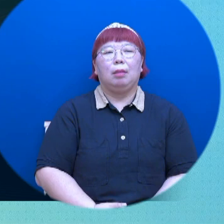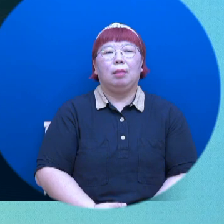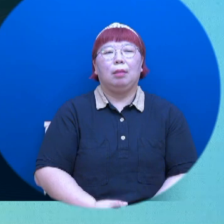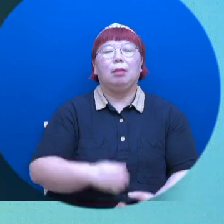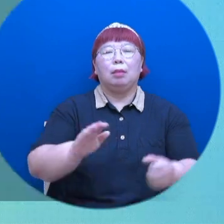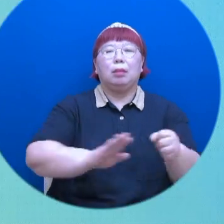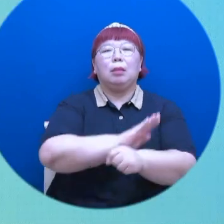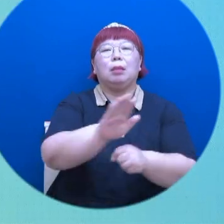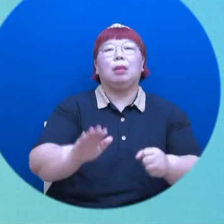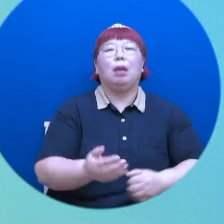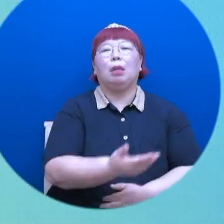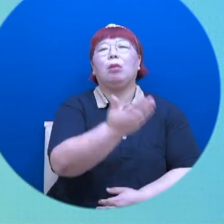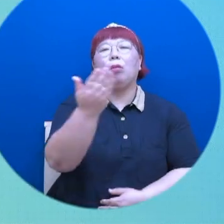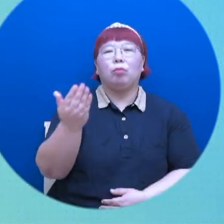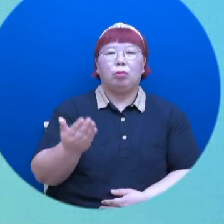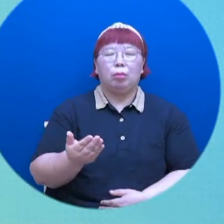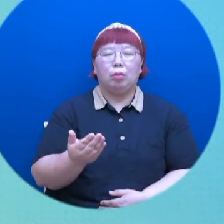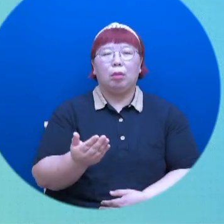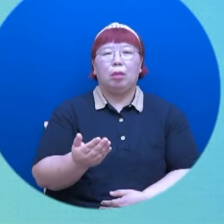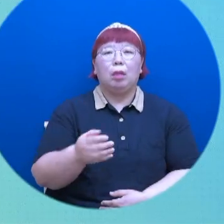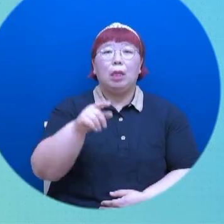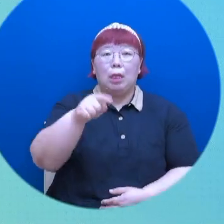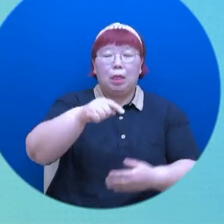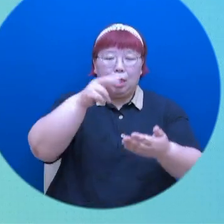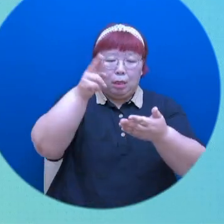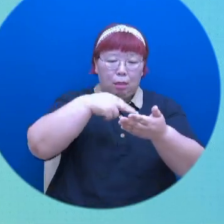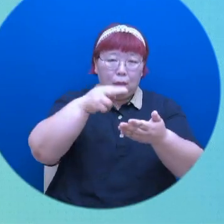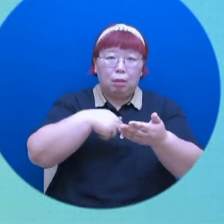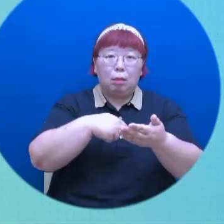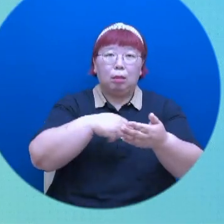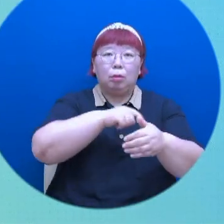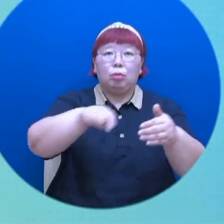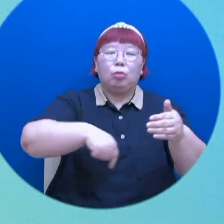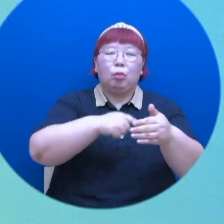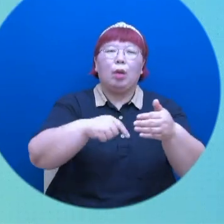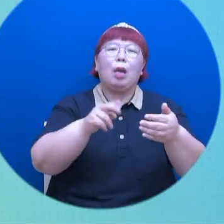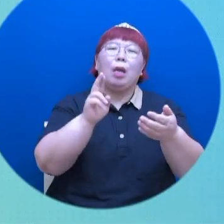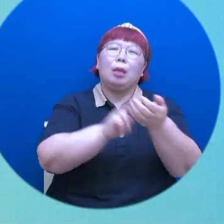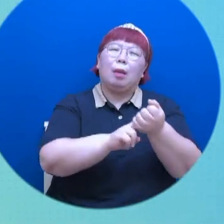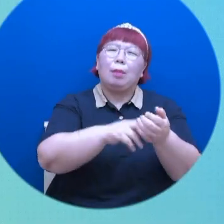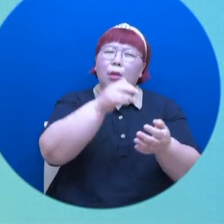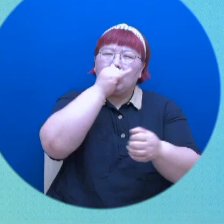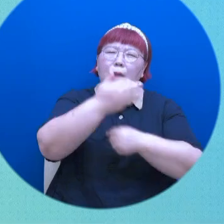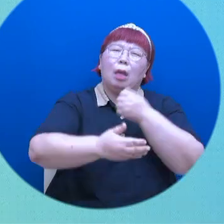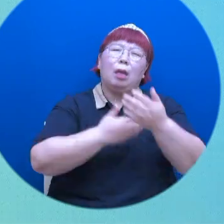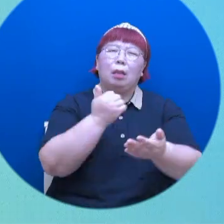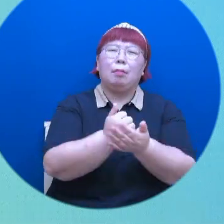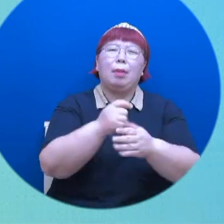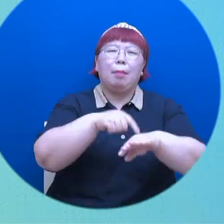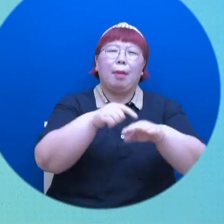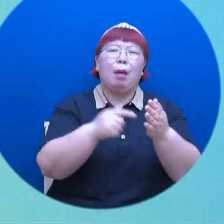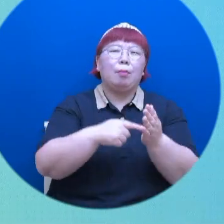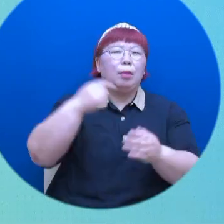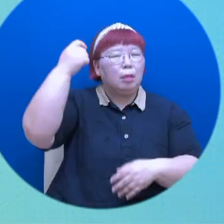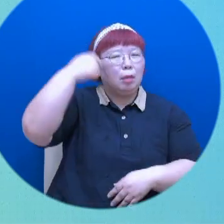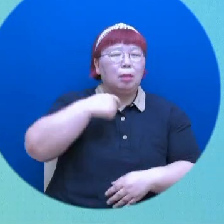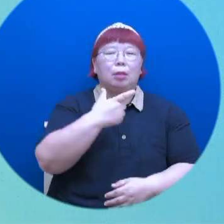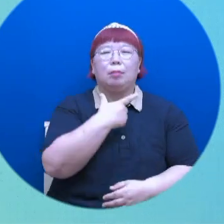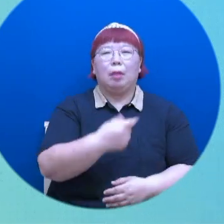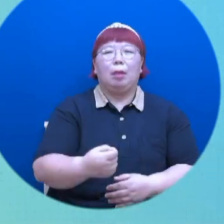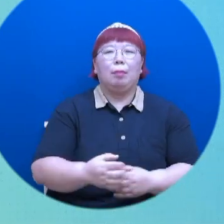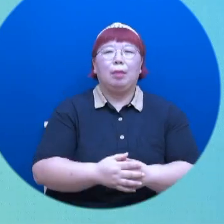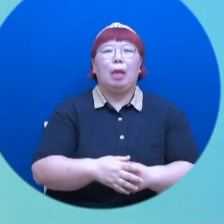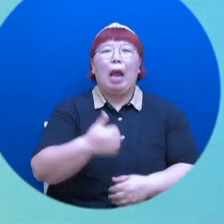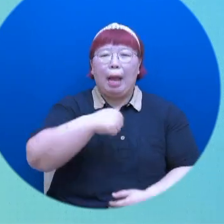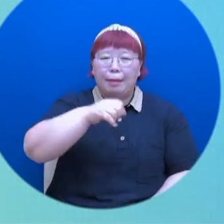사랑하는 여러분, 이 글 속에 담겨있는 하나님의 마음을 느끼시길 바랍니다.